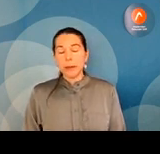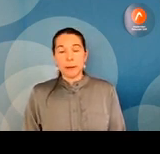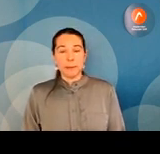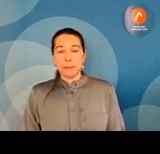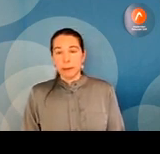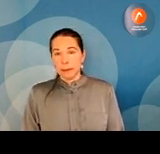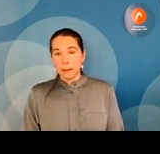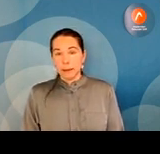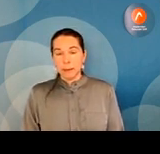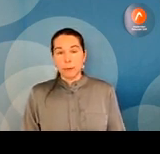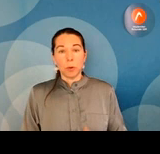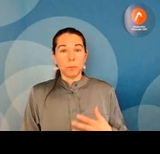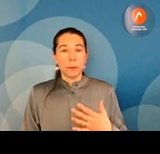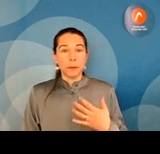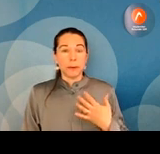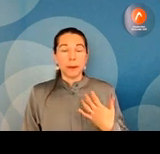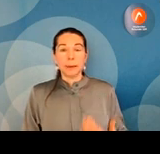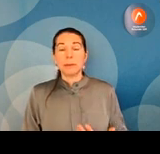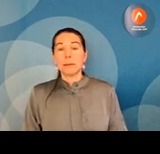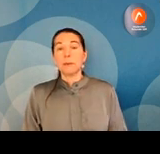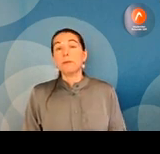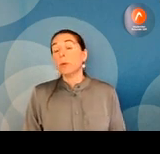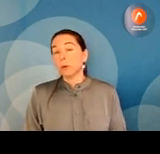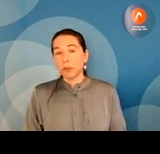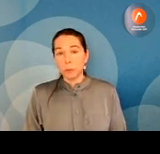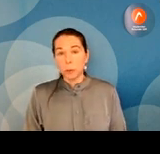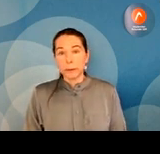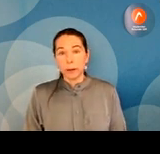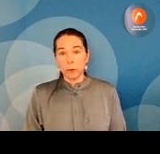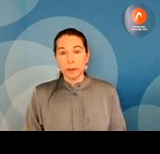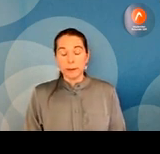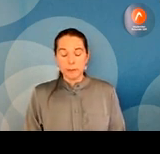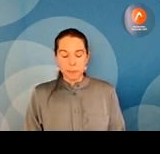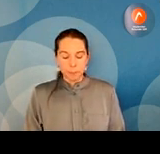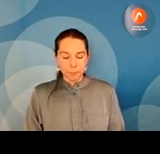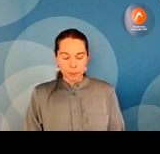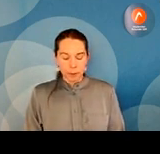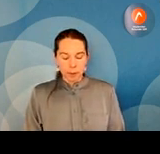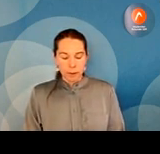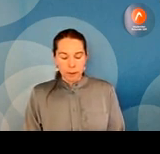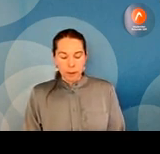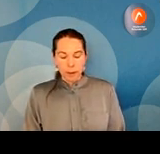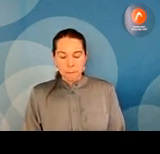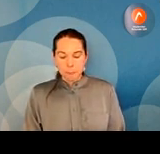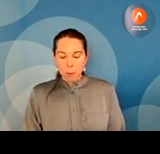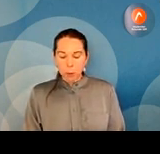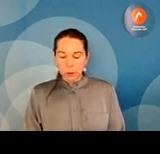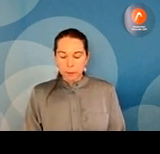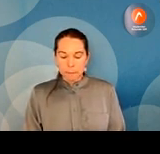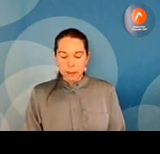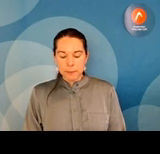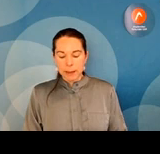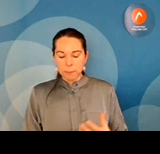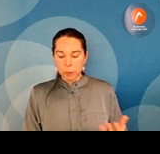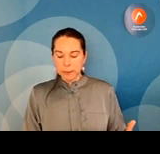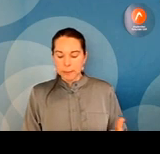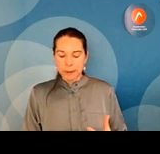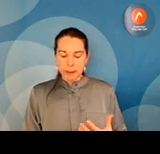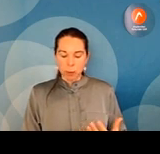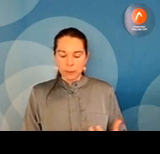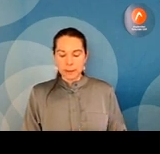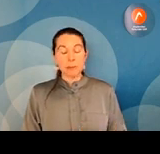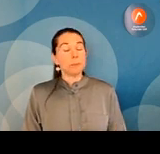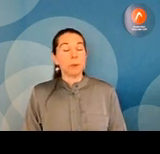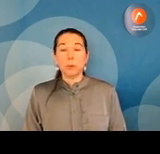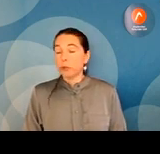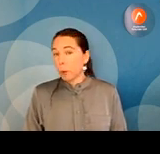Och det prioriteras inte som ett fokusområde, ålderism. Och man kan se både